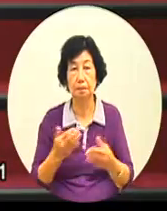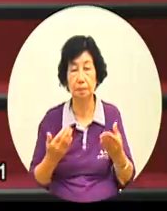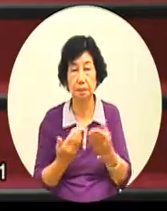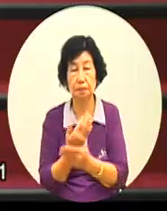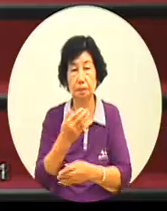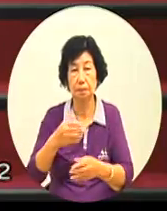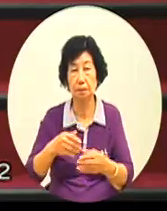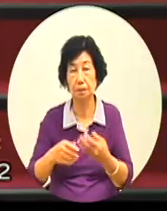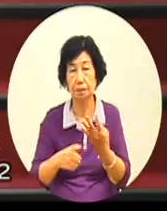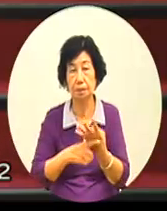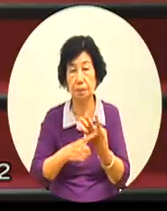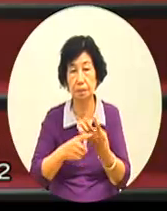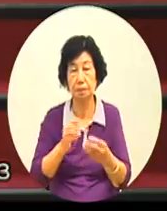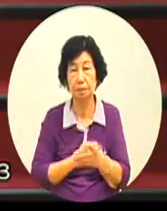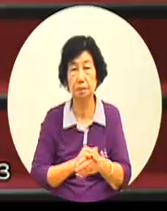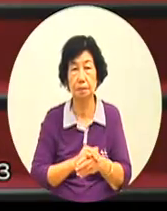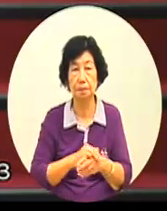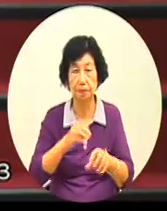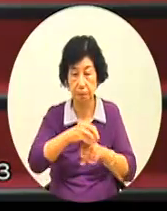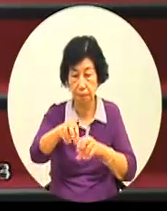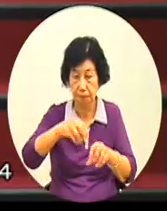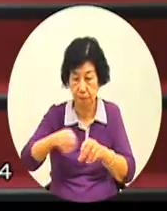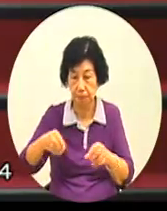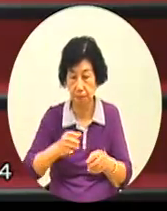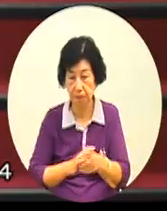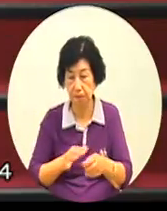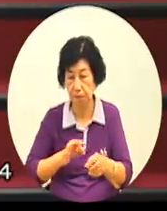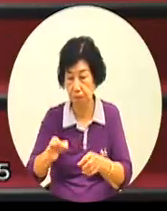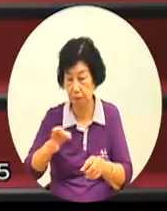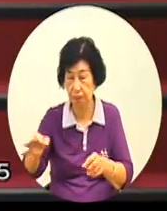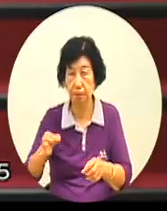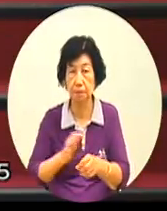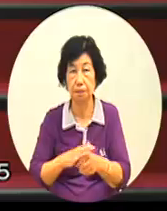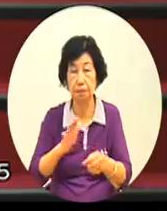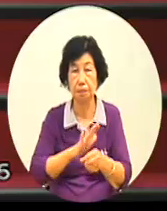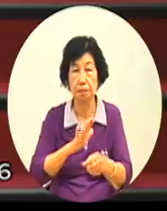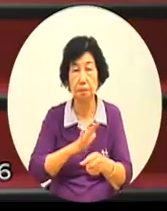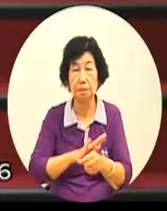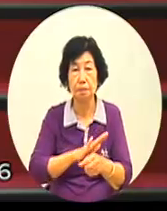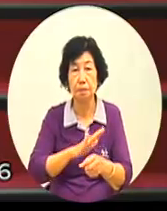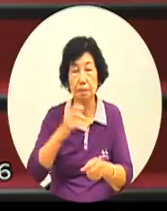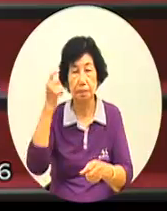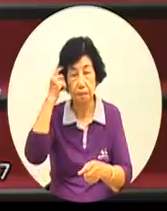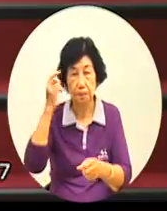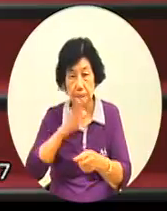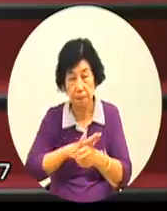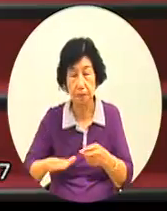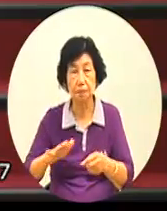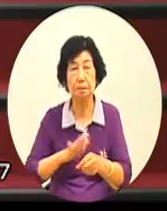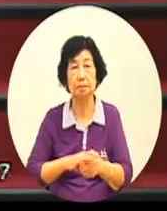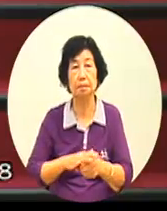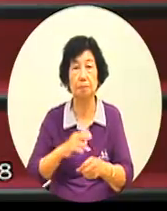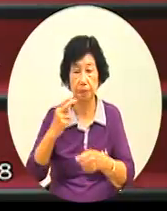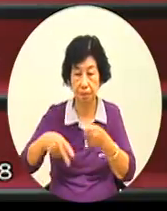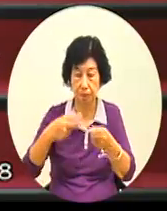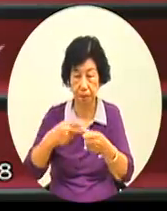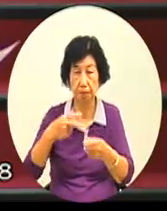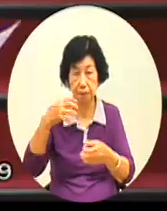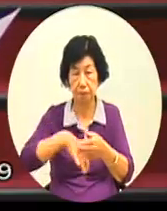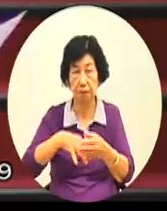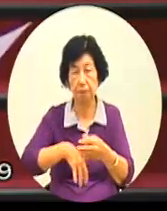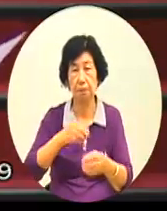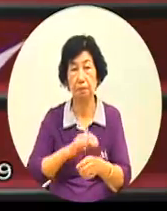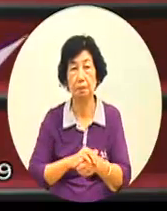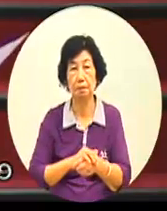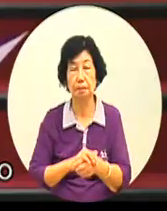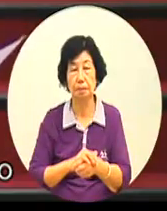这个分配的资源，你最满意的是什么？你这两年来，你给